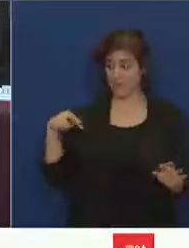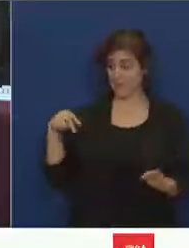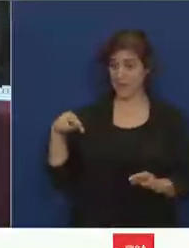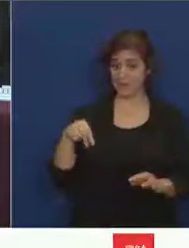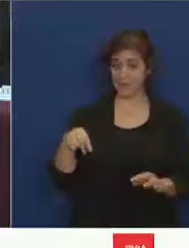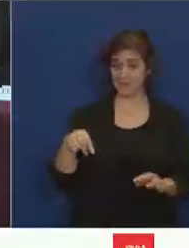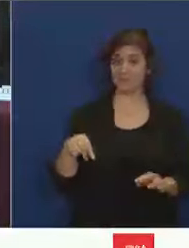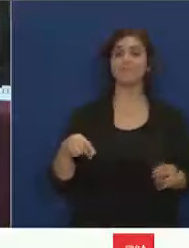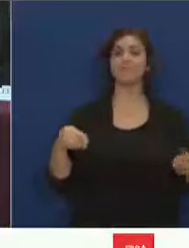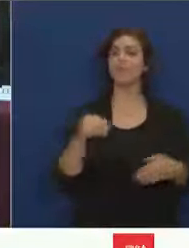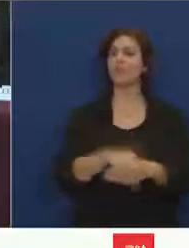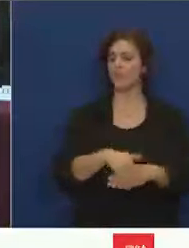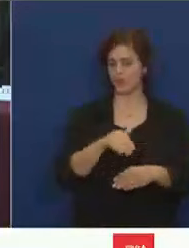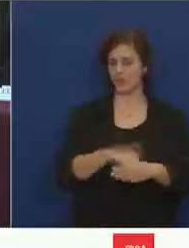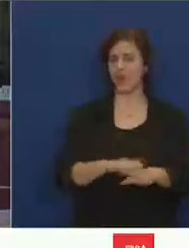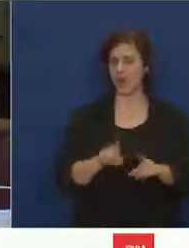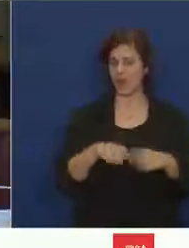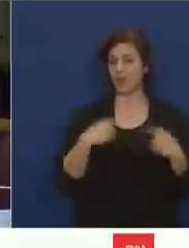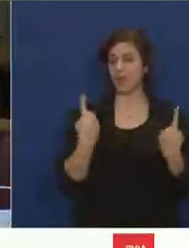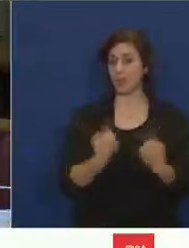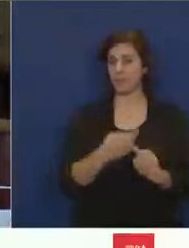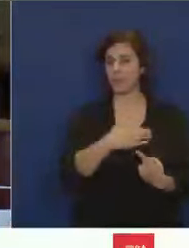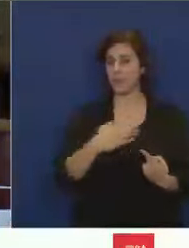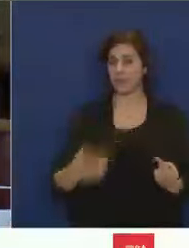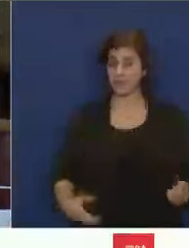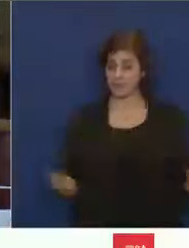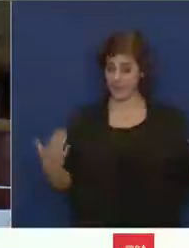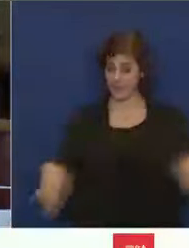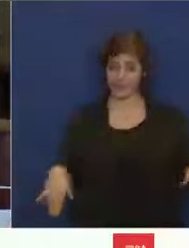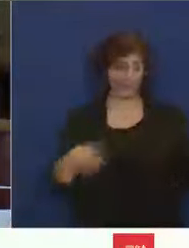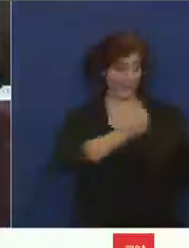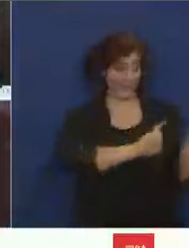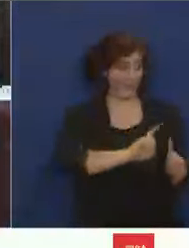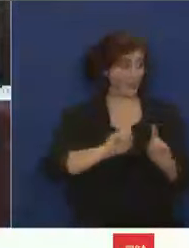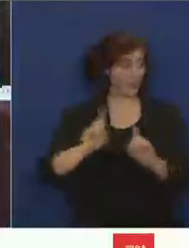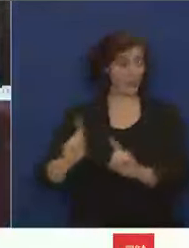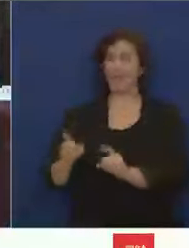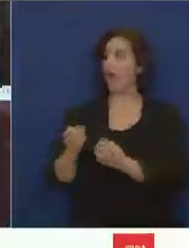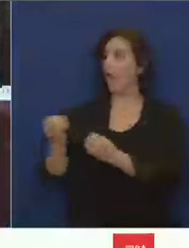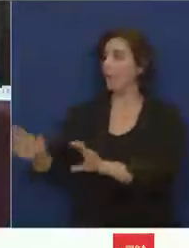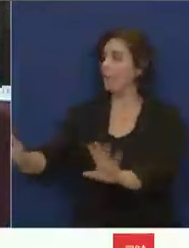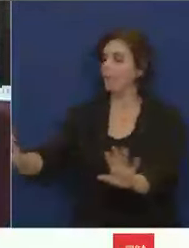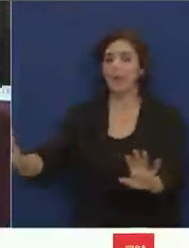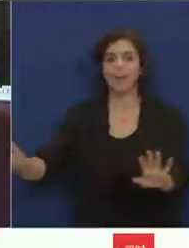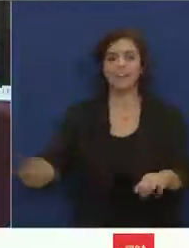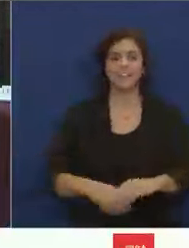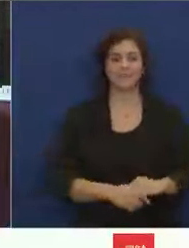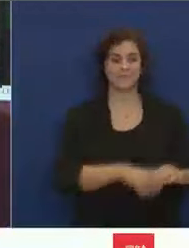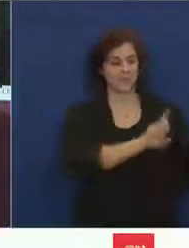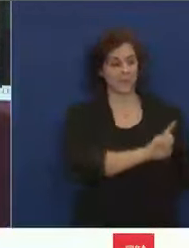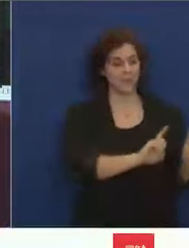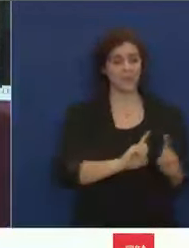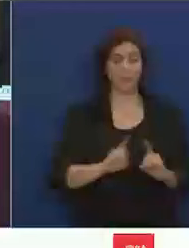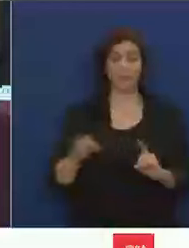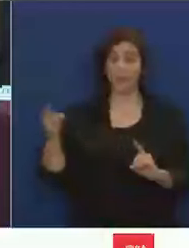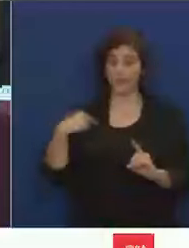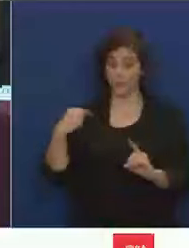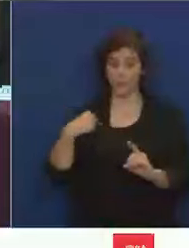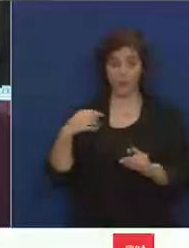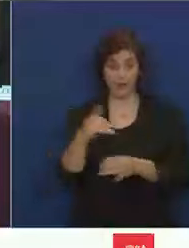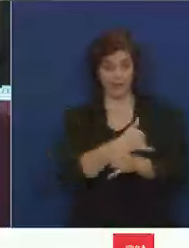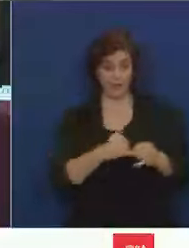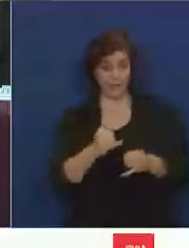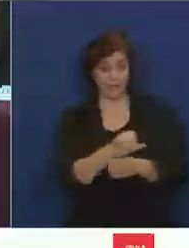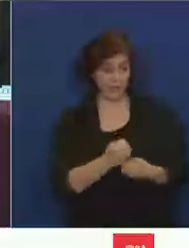le conseil municipal, de m'accompagner, Square Riche-Baie. Pas de proposition. Je peux même vous y offrir un café